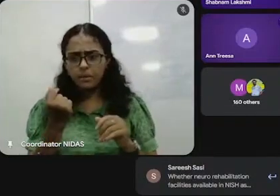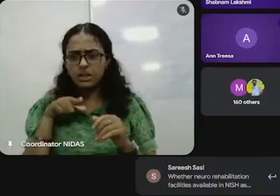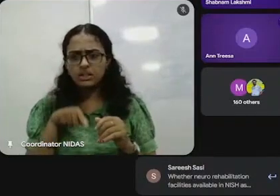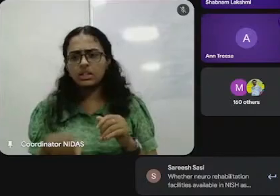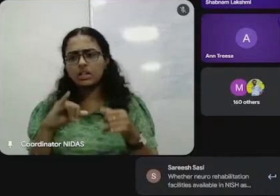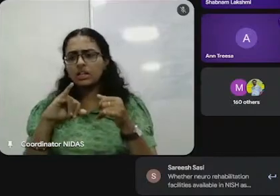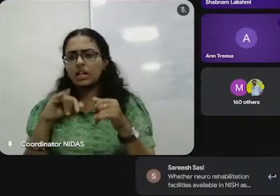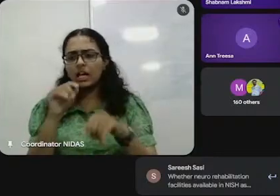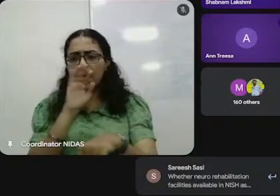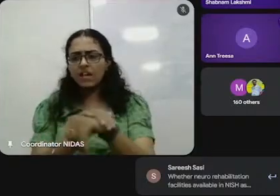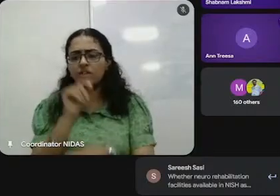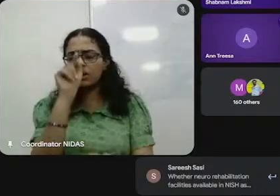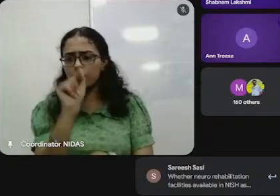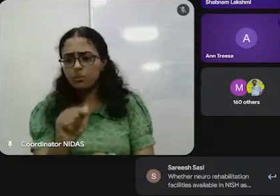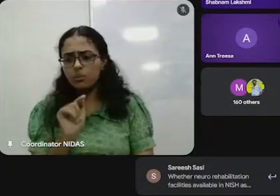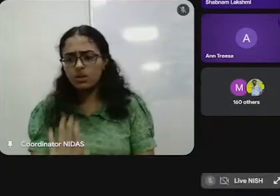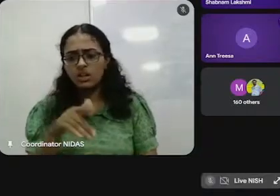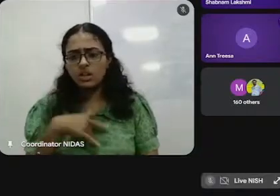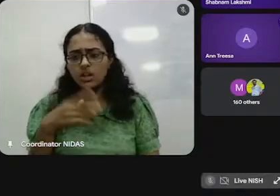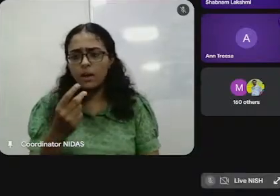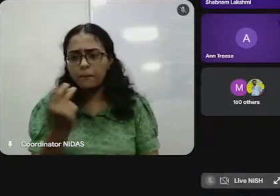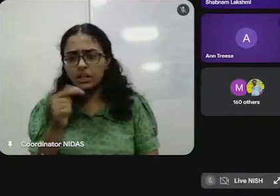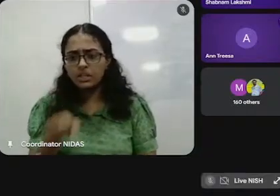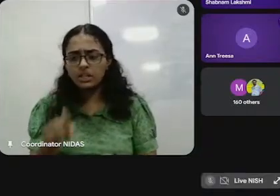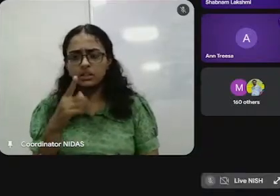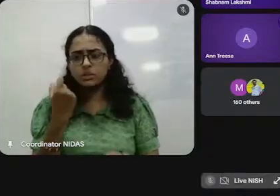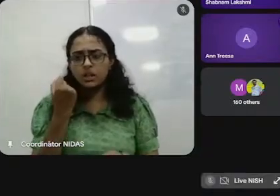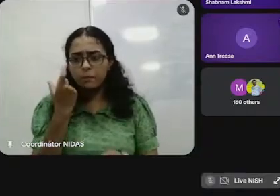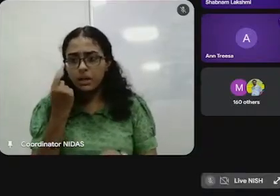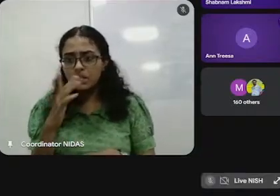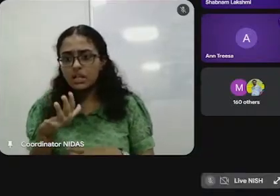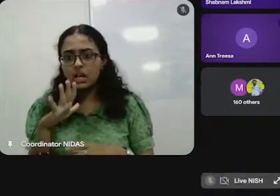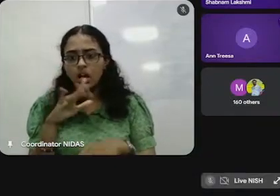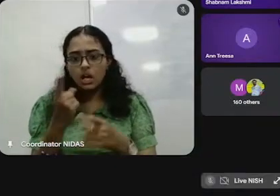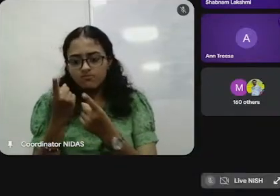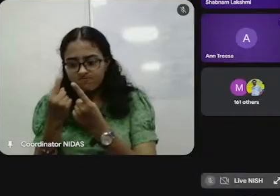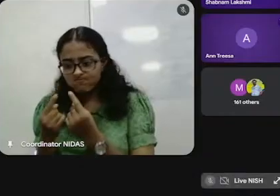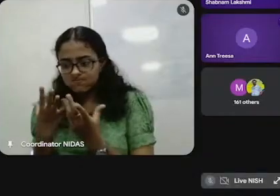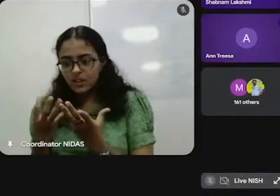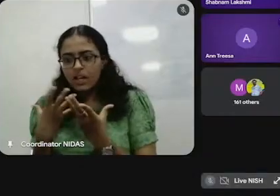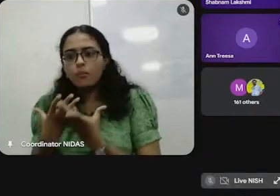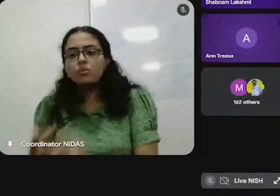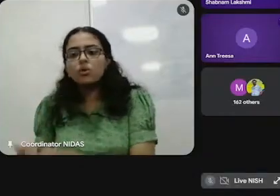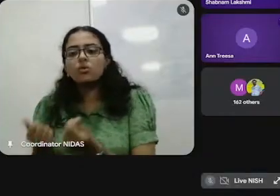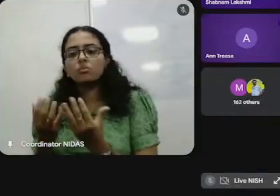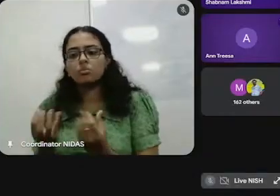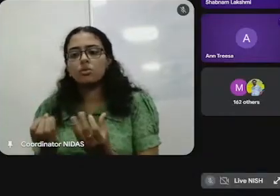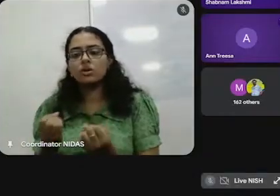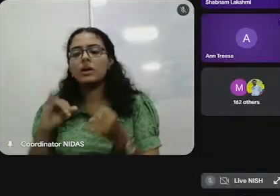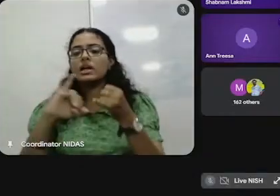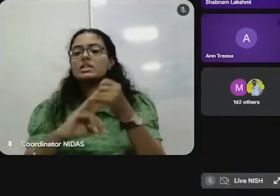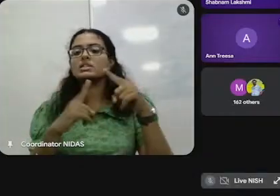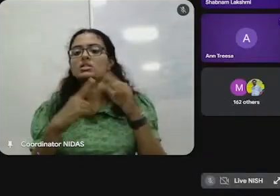സിംറ്റംസ് ഒക്കെ കാണുമെങ്കിൽ ഡെഫിനറ്റ്ലി നമുക്ക് ഓൾമോസ്റ്റ് നമുക്കത് ഡയഗ്നോസ് ചെയ്യാൻ തന്നെ പറ്റും. ഇത്രത്തോളം സ്ട്രോക്കിലോട്ട് നമ്മൾ പോയിക്കൊണ്ടിരിക്കുകയാണെന്ന്